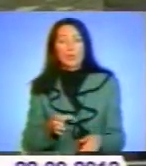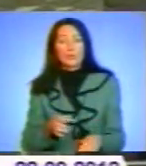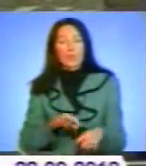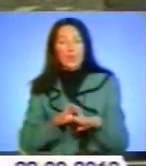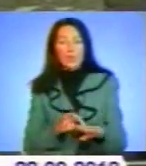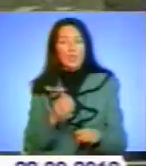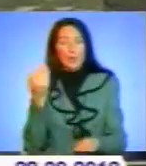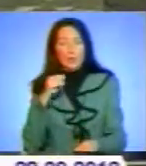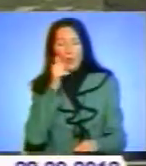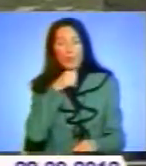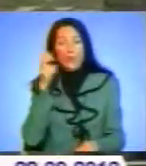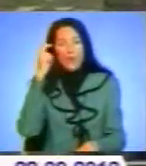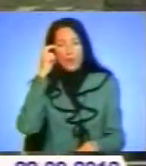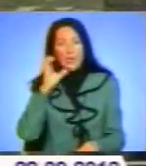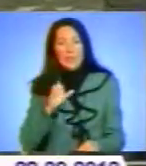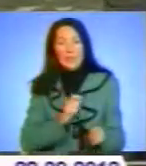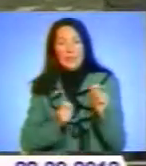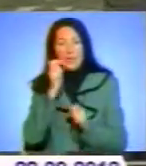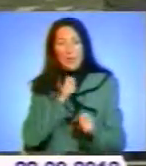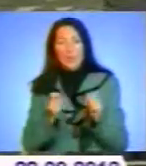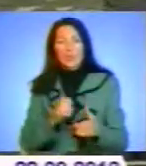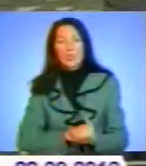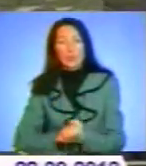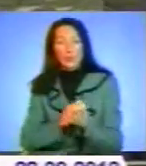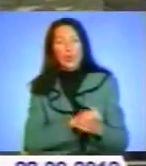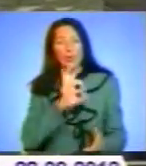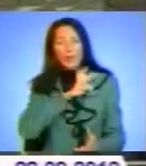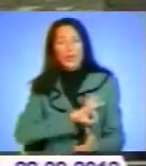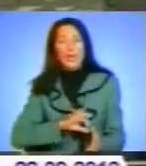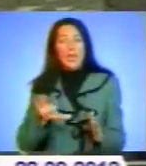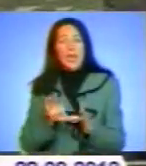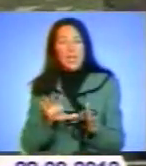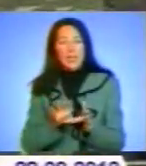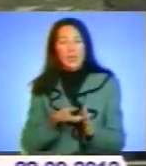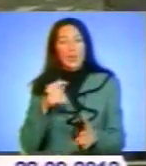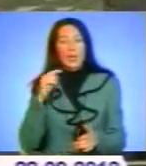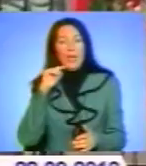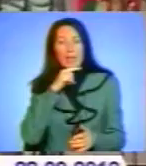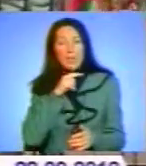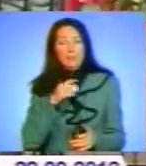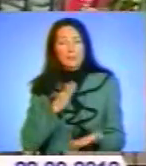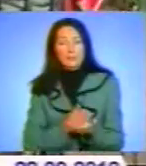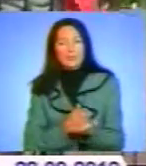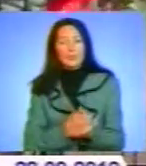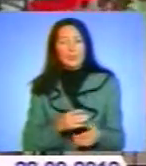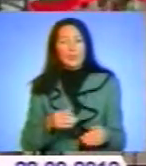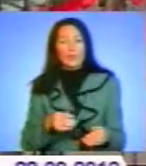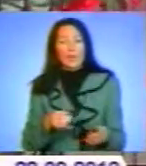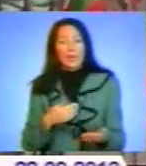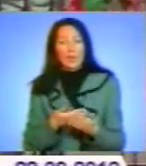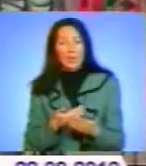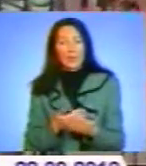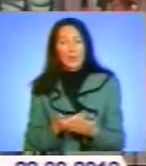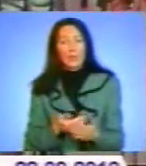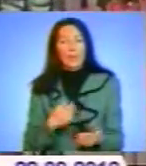та інноваційного використання ядерної енергії є гідними наслідування. Віктор Янукович закликав інші